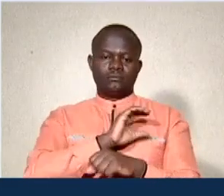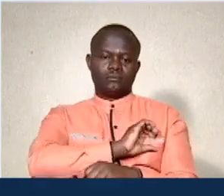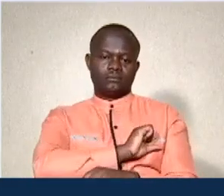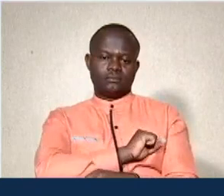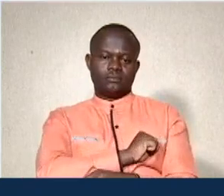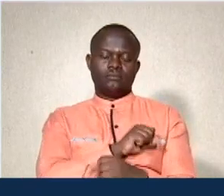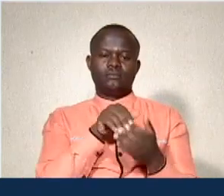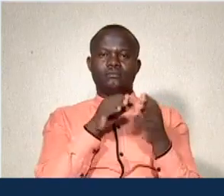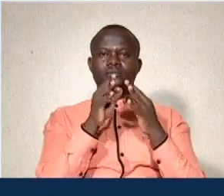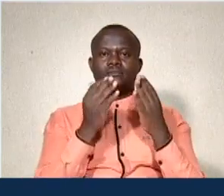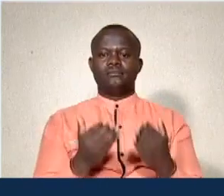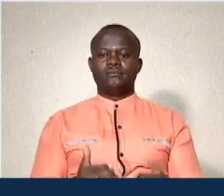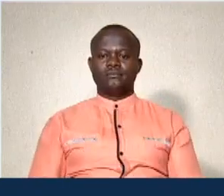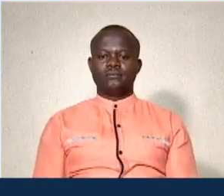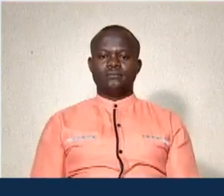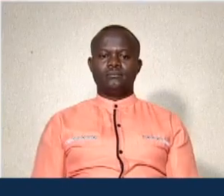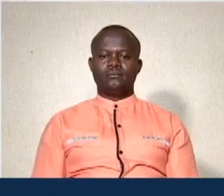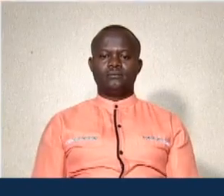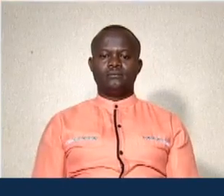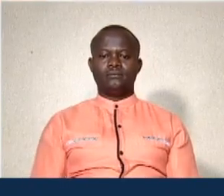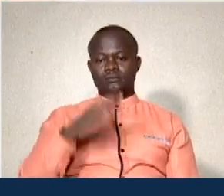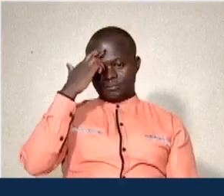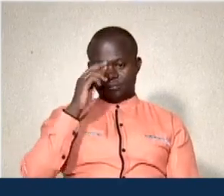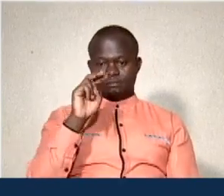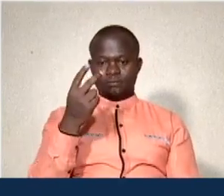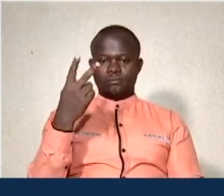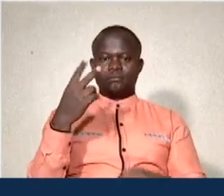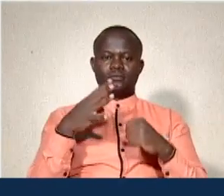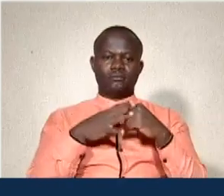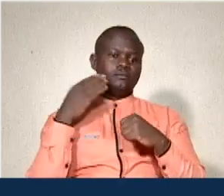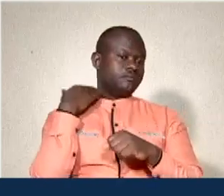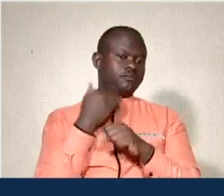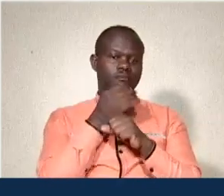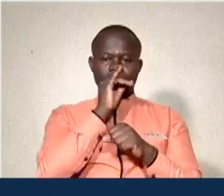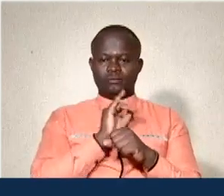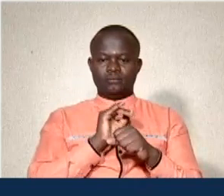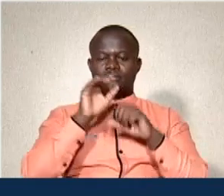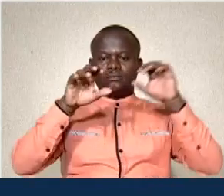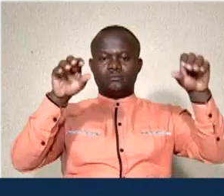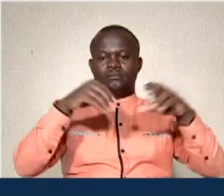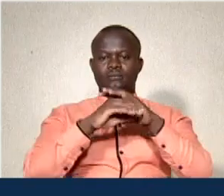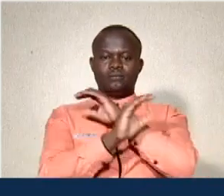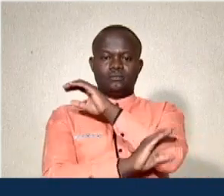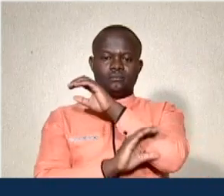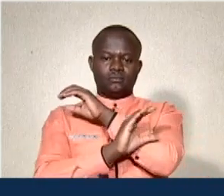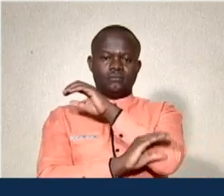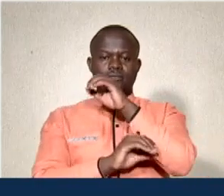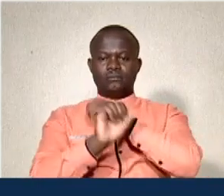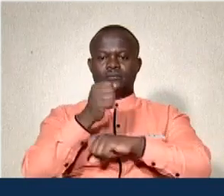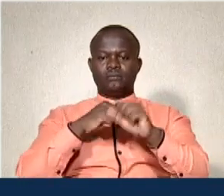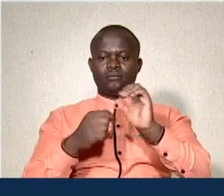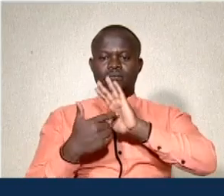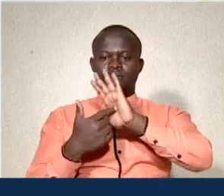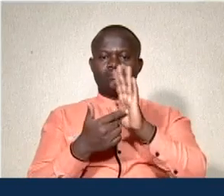Paul Turatsinze arakomeza. Kwibuka ku nshuro ya 29 Jenoside yakorewe Abatutsi hirya no hino mu gihugu ni igikorwa